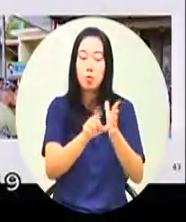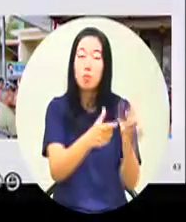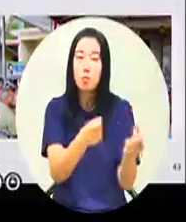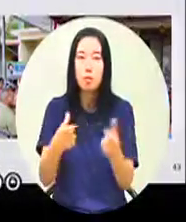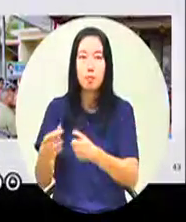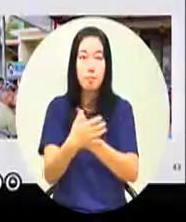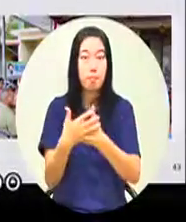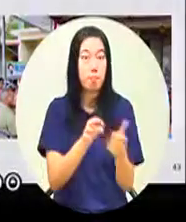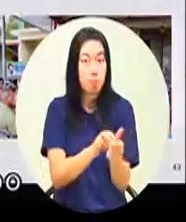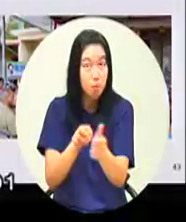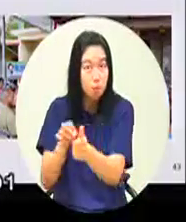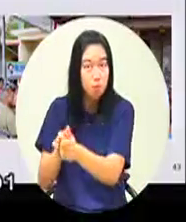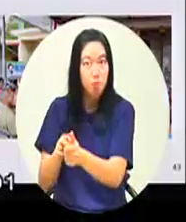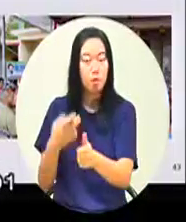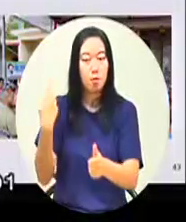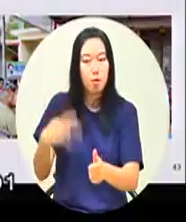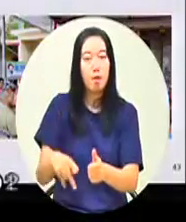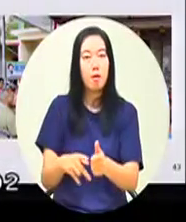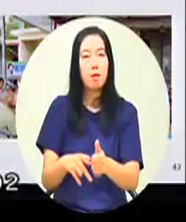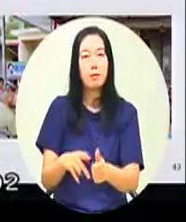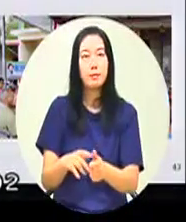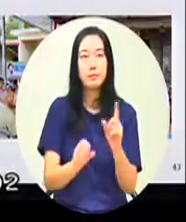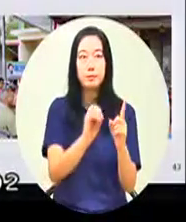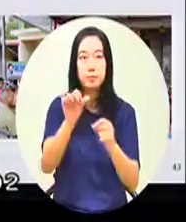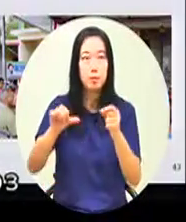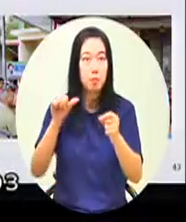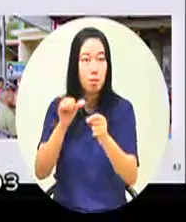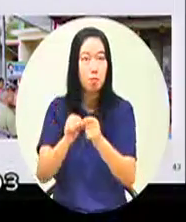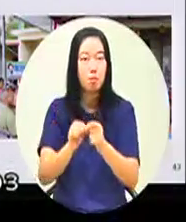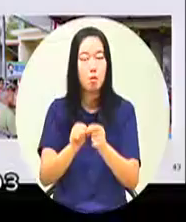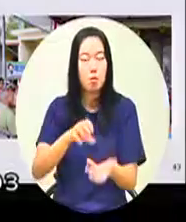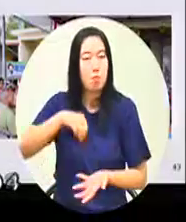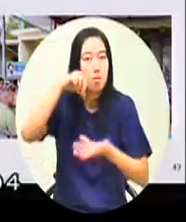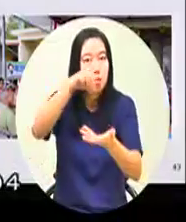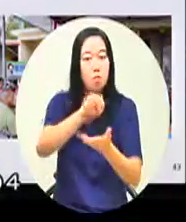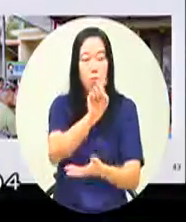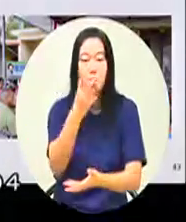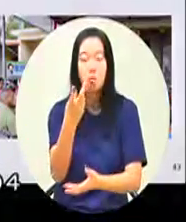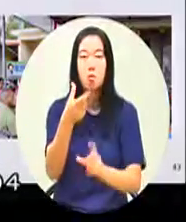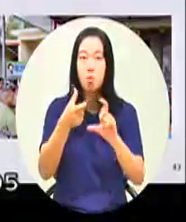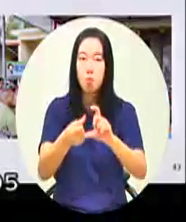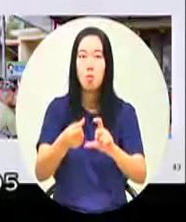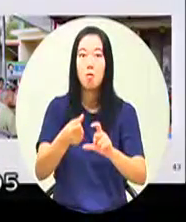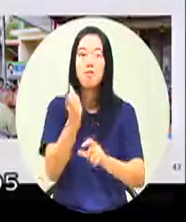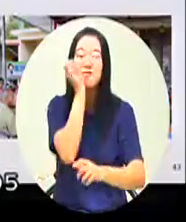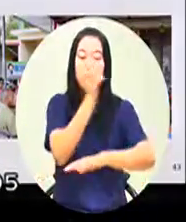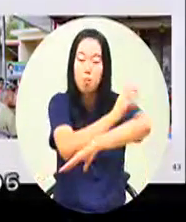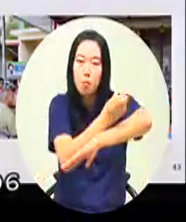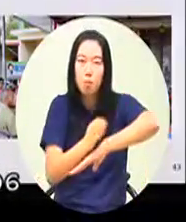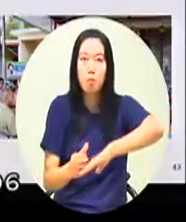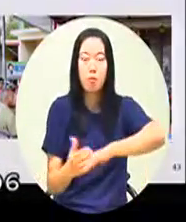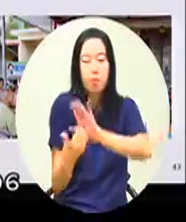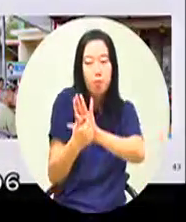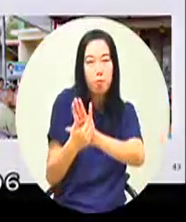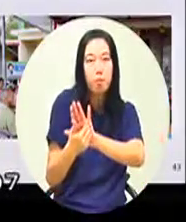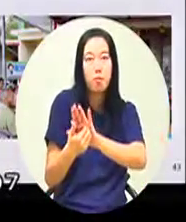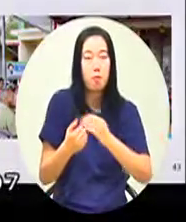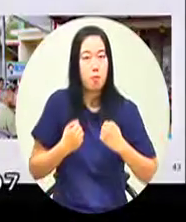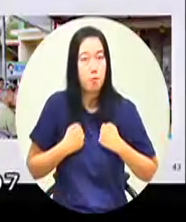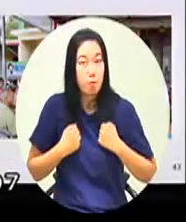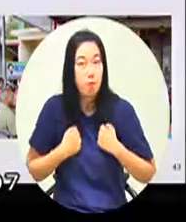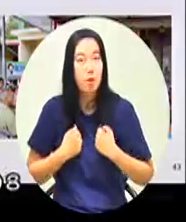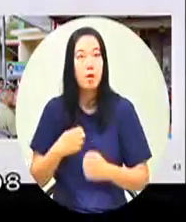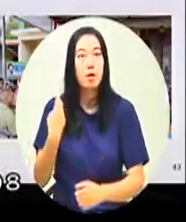度。那105年度，我们提报了11区的区公所办理了4场土石流防灾演练，还有20场的一个土石流防